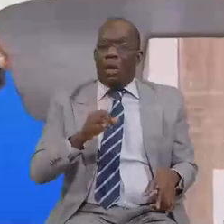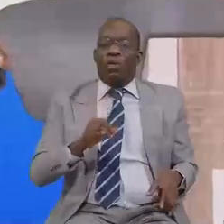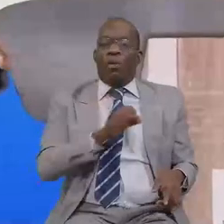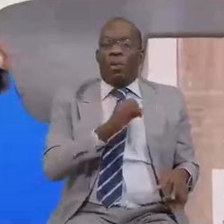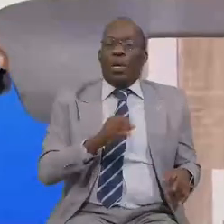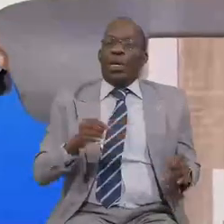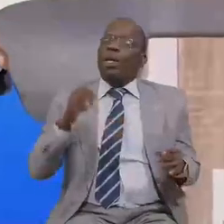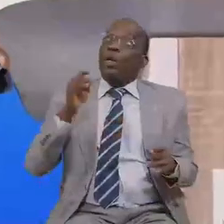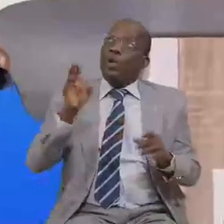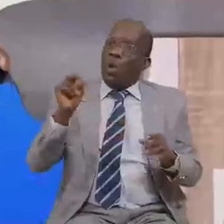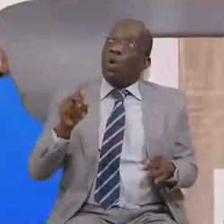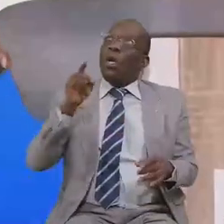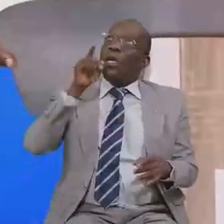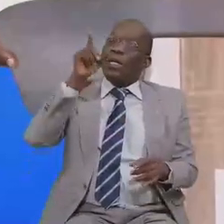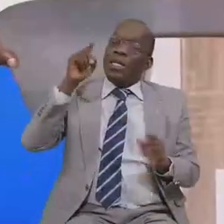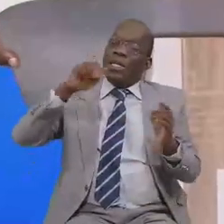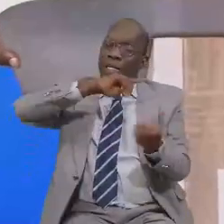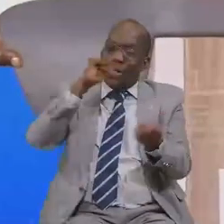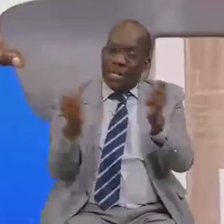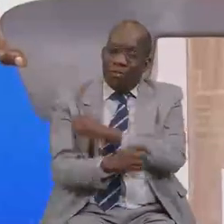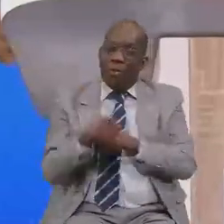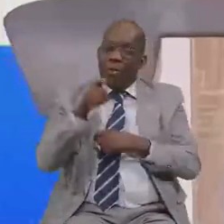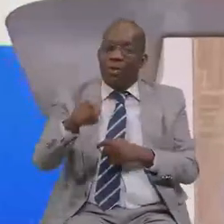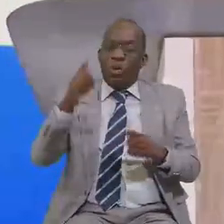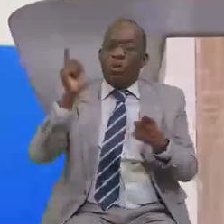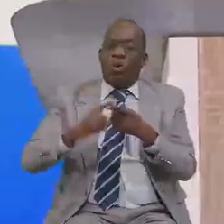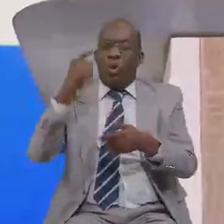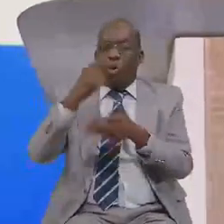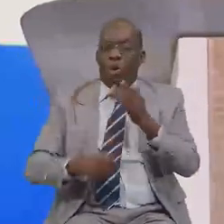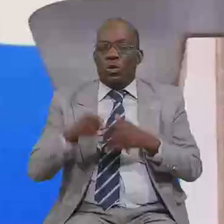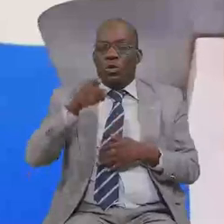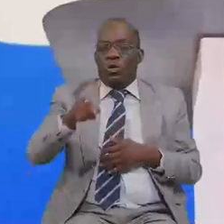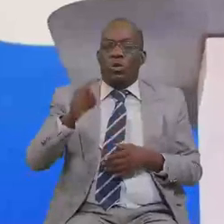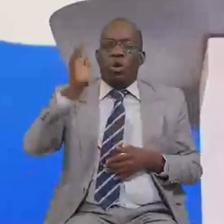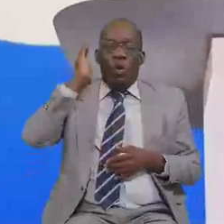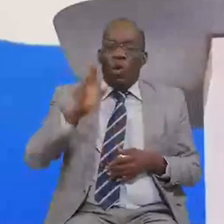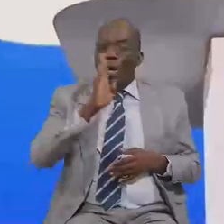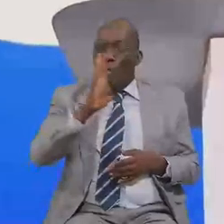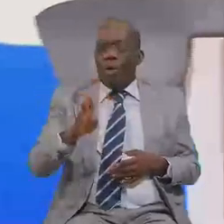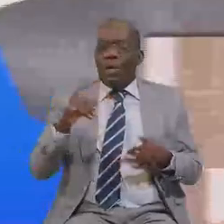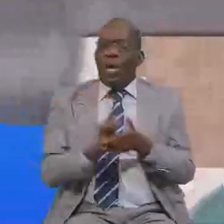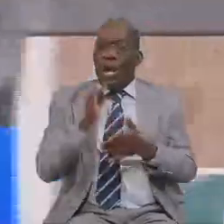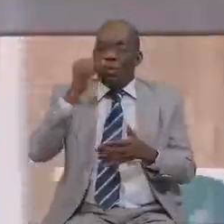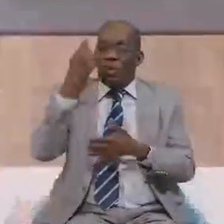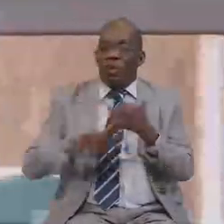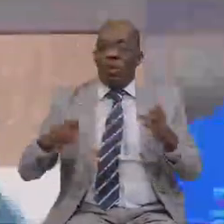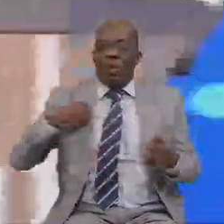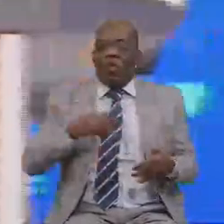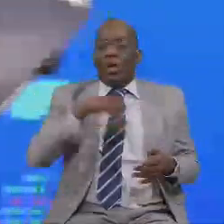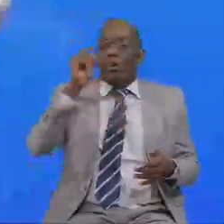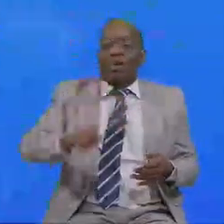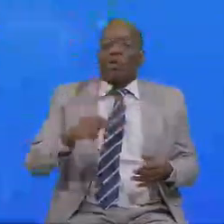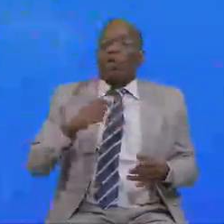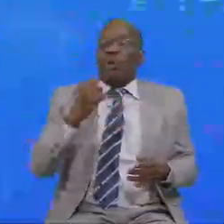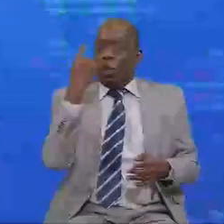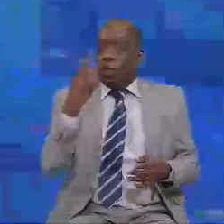transforme pour ce que tu dois être. Et ça, c'est ce que nous devons comprendre. Nous n'imposons